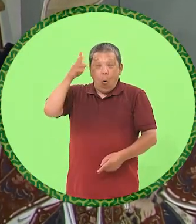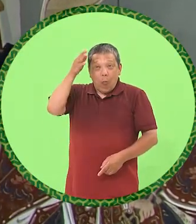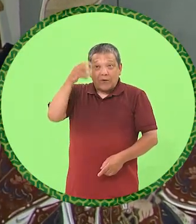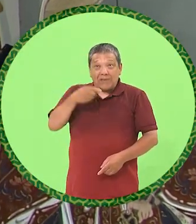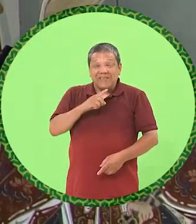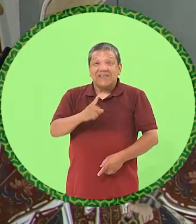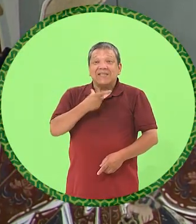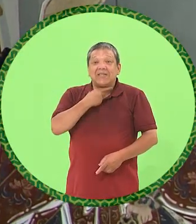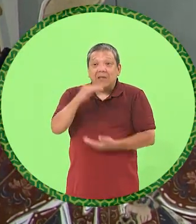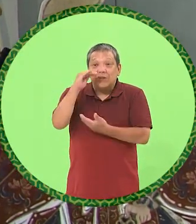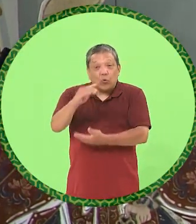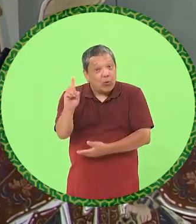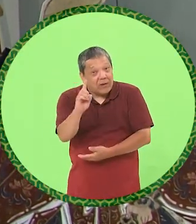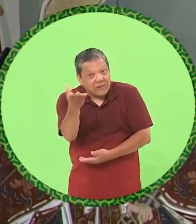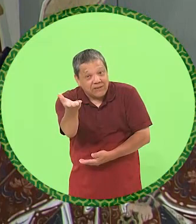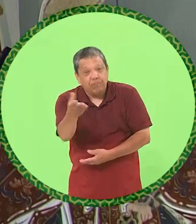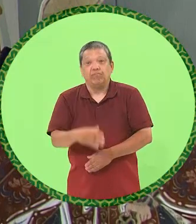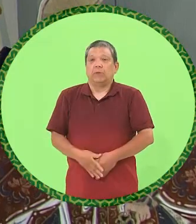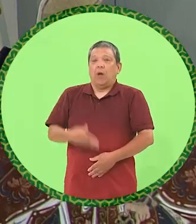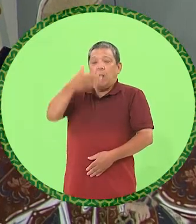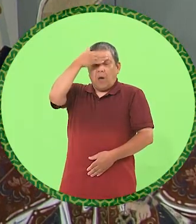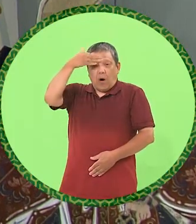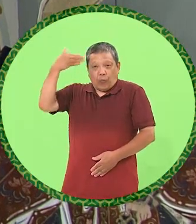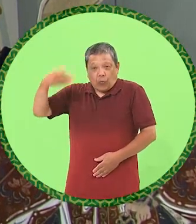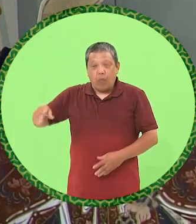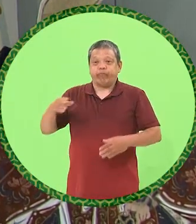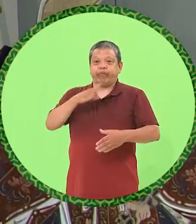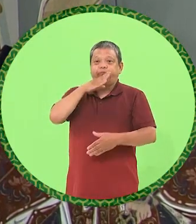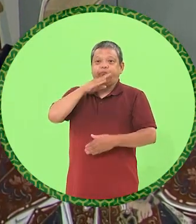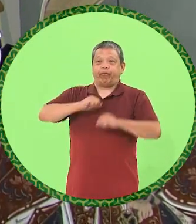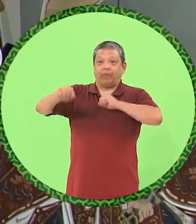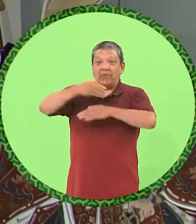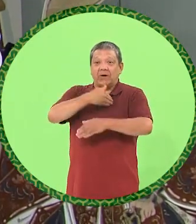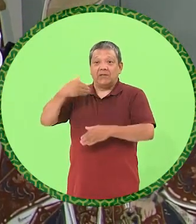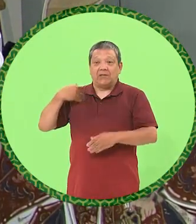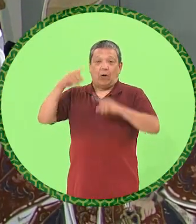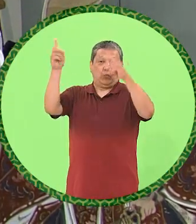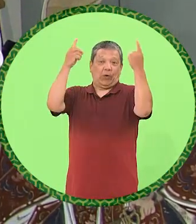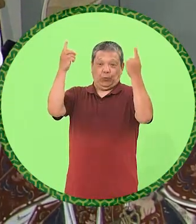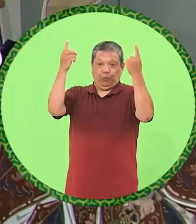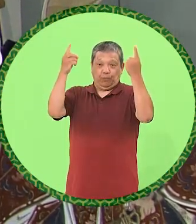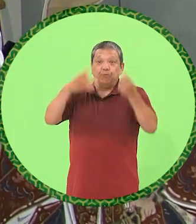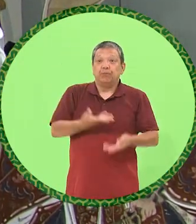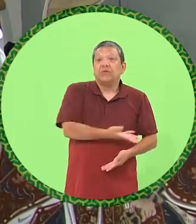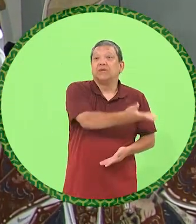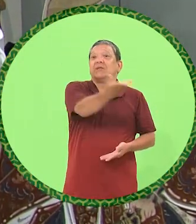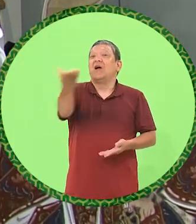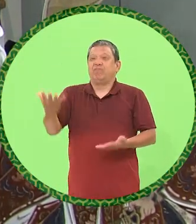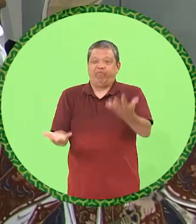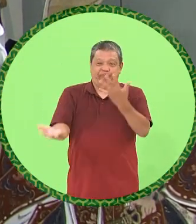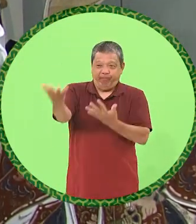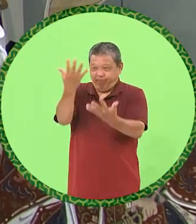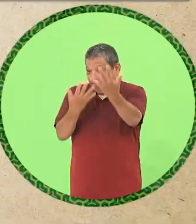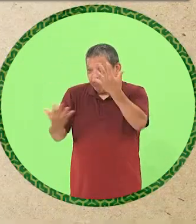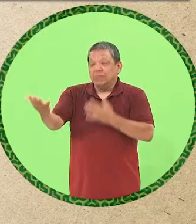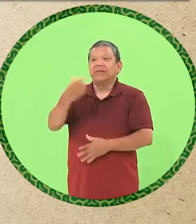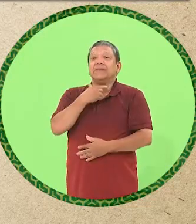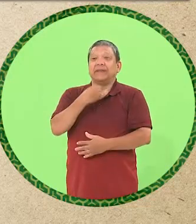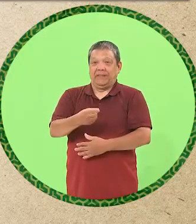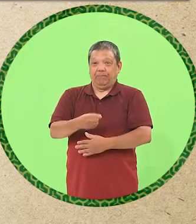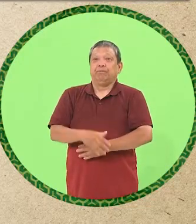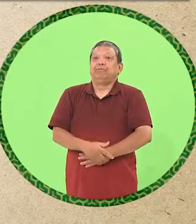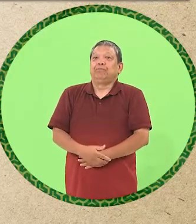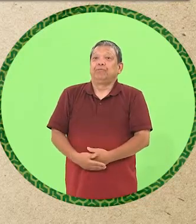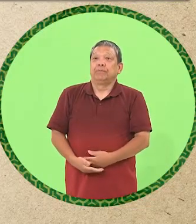ゃないですか。 そうですね、うん、ようやく実現したフェスですので、ぜひたくさんの皆さんにですね、お越しいただきたいですね。 うん、 毛